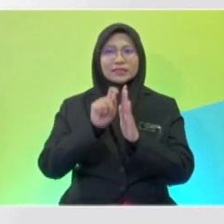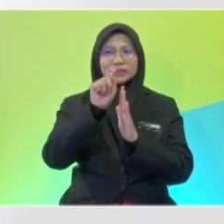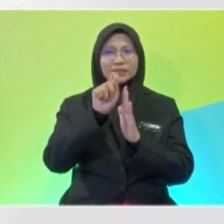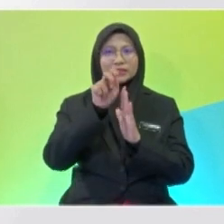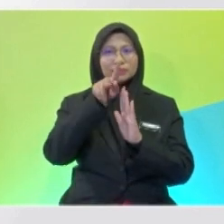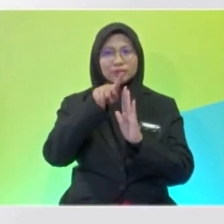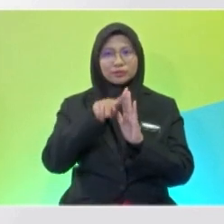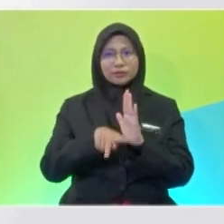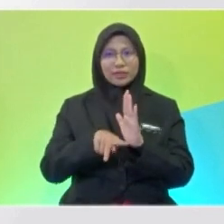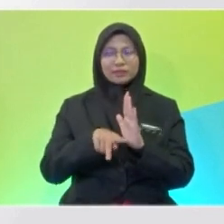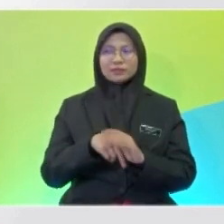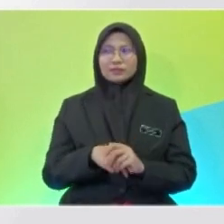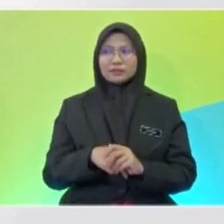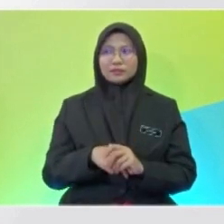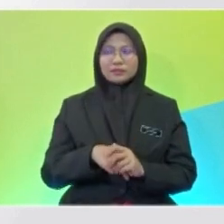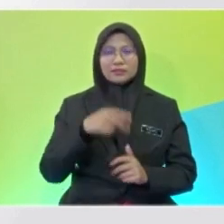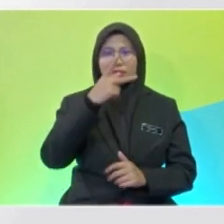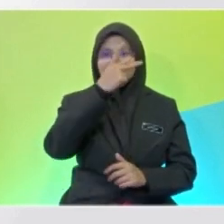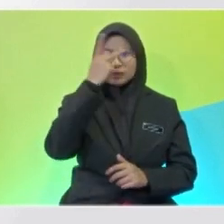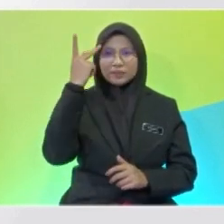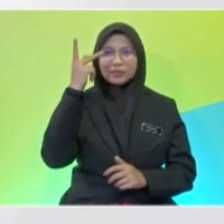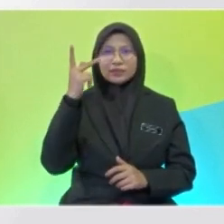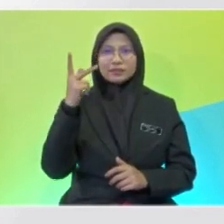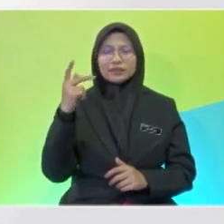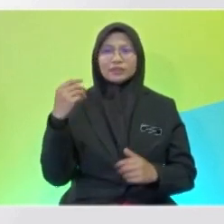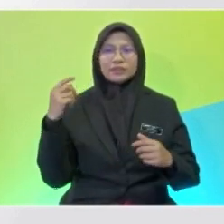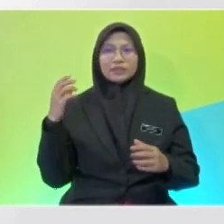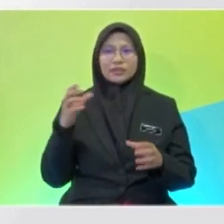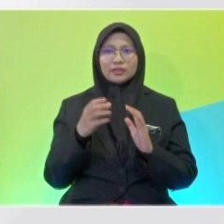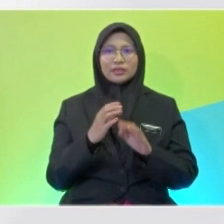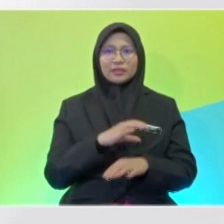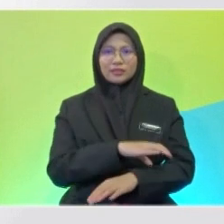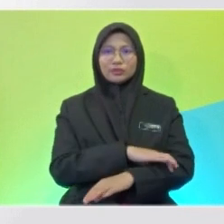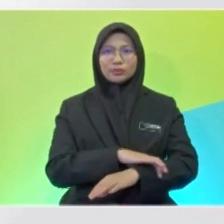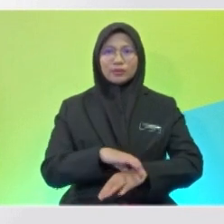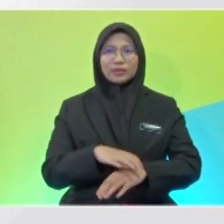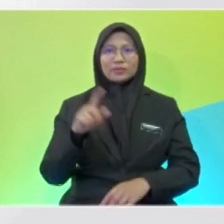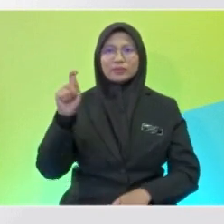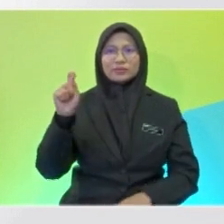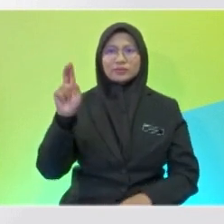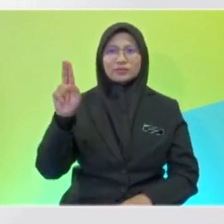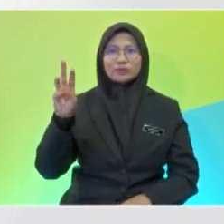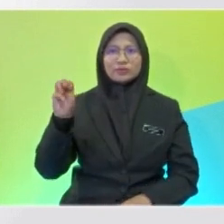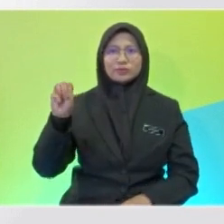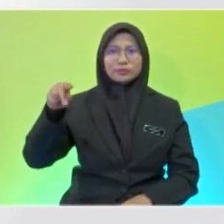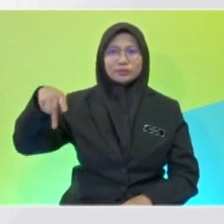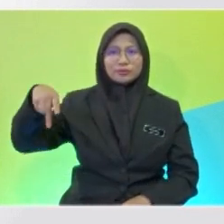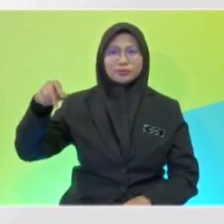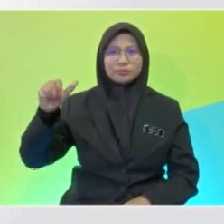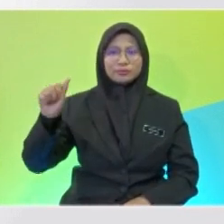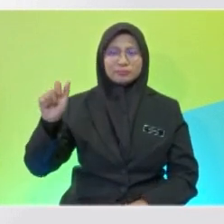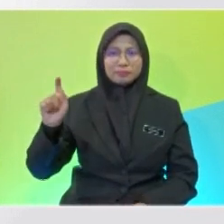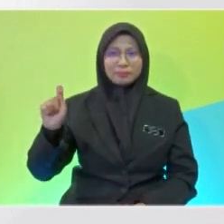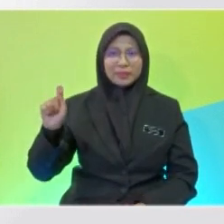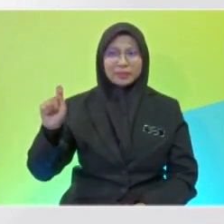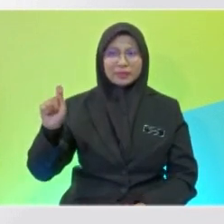karena warga emas mengalami ketumpatan tulang yang berkurangnya jadi warga emas secara fisikalnya nampak lebih rendah